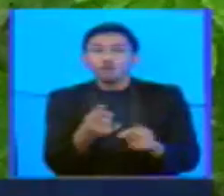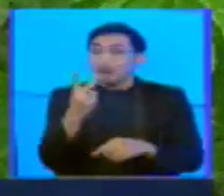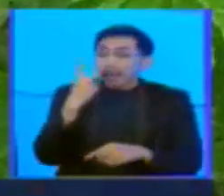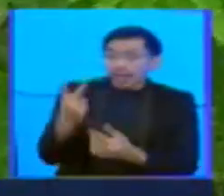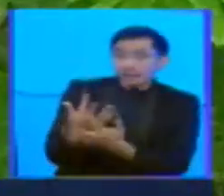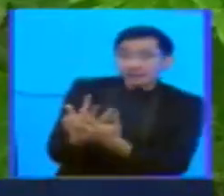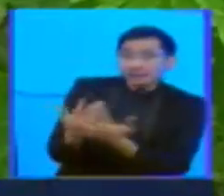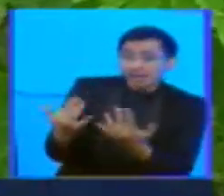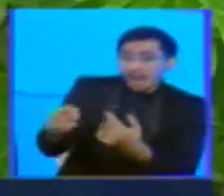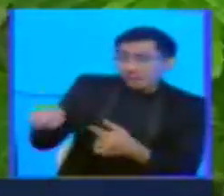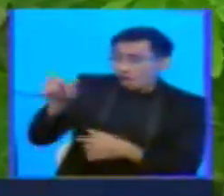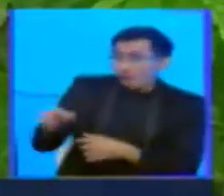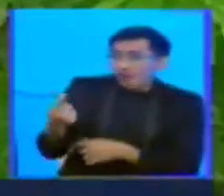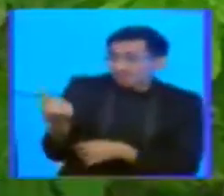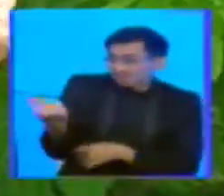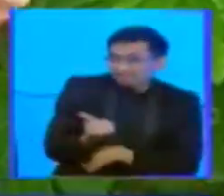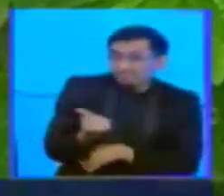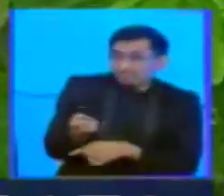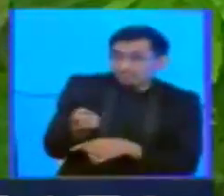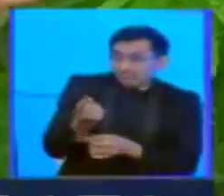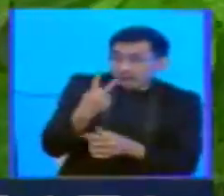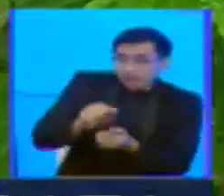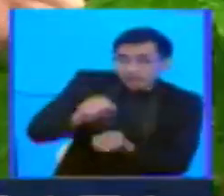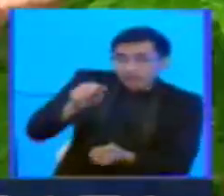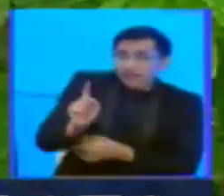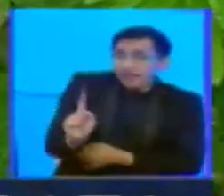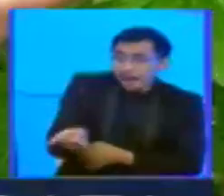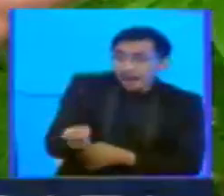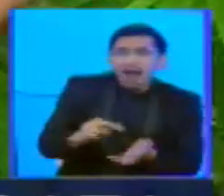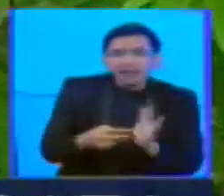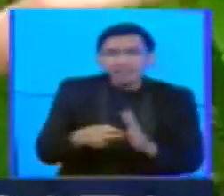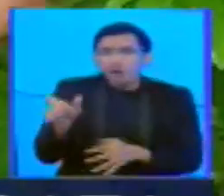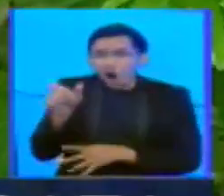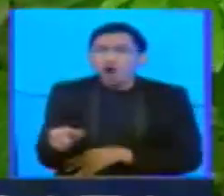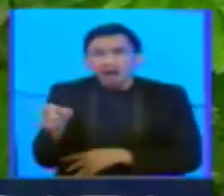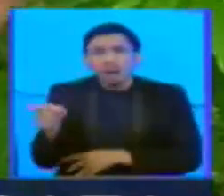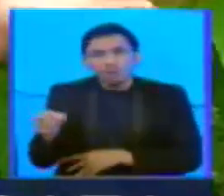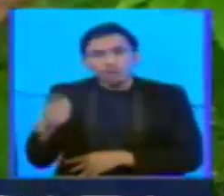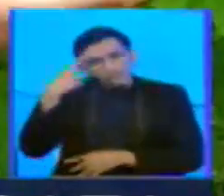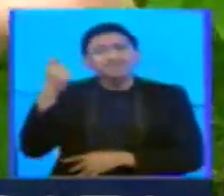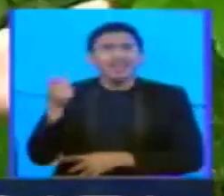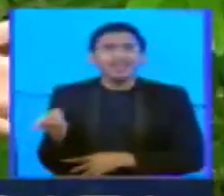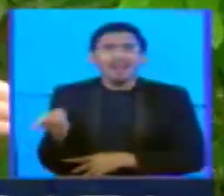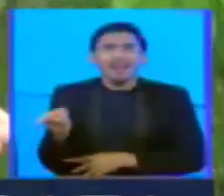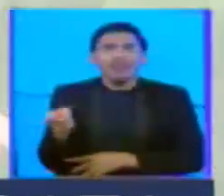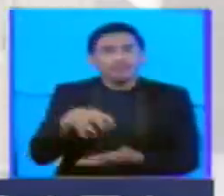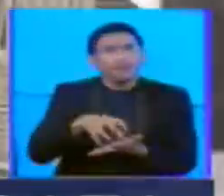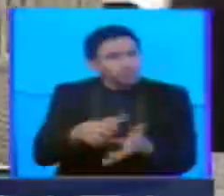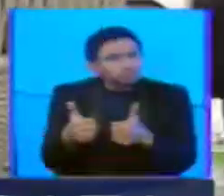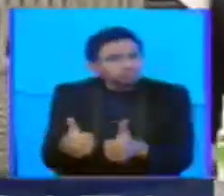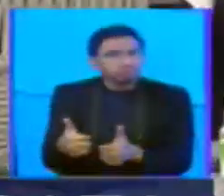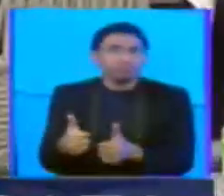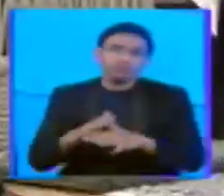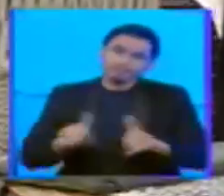konsumen melihat pada sticker dan logo tersebut harapannya adalah mereka merasa yakin bahwa lokasi tersebut tuh aman